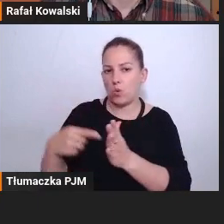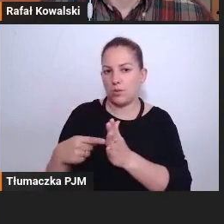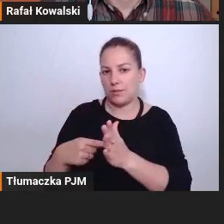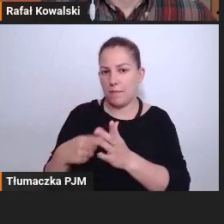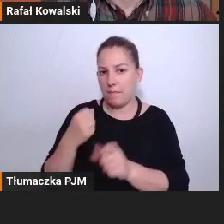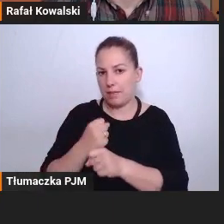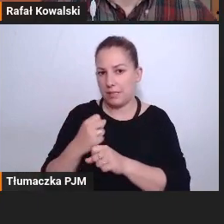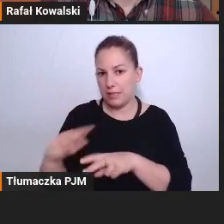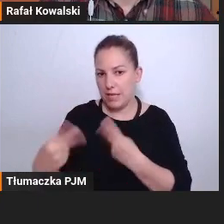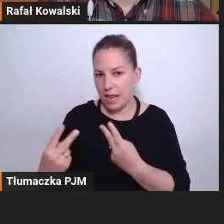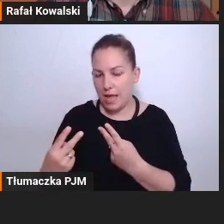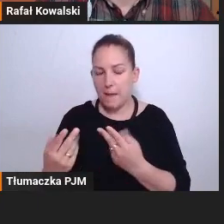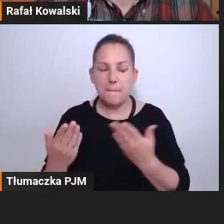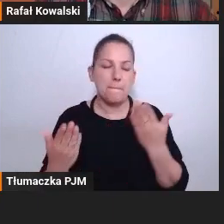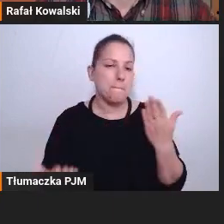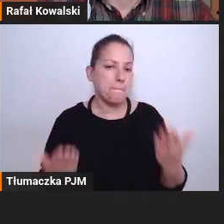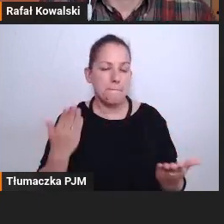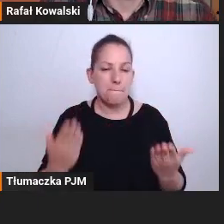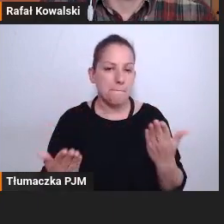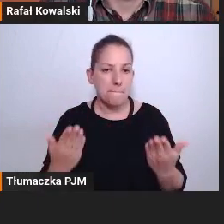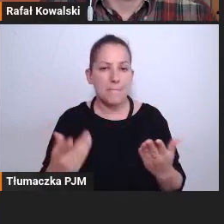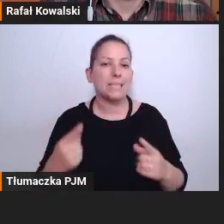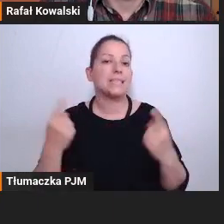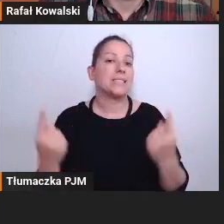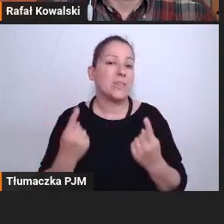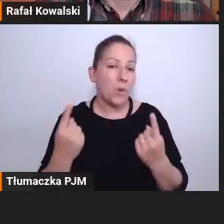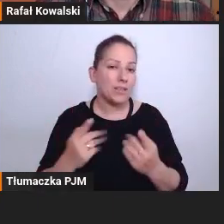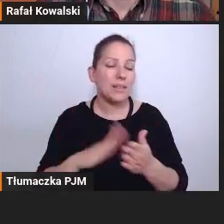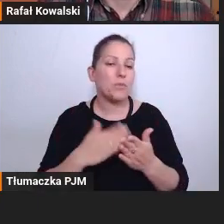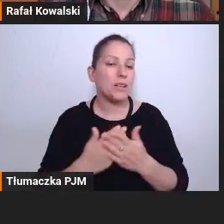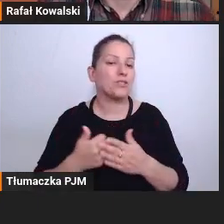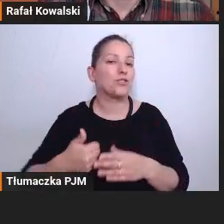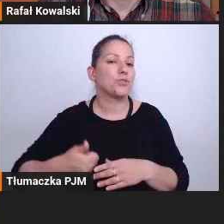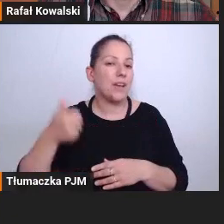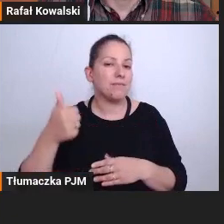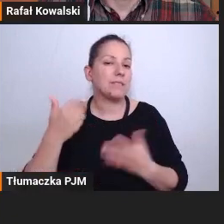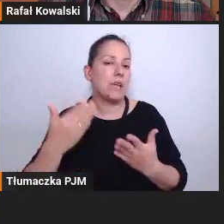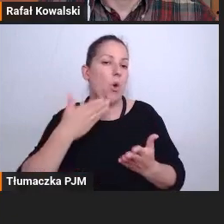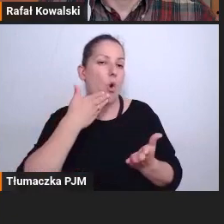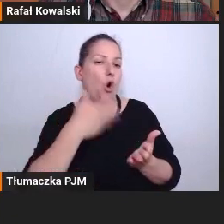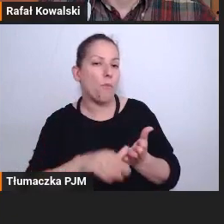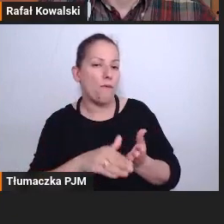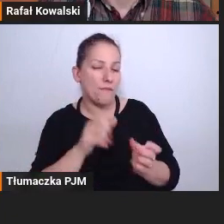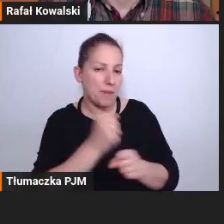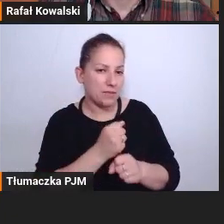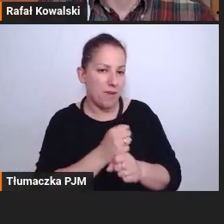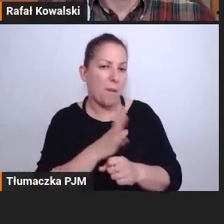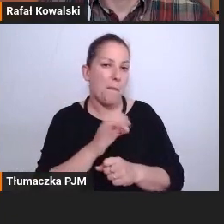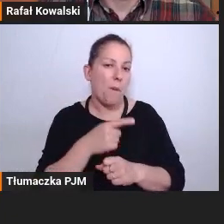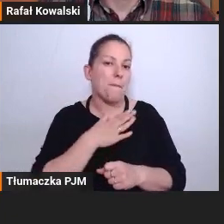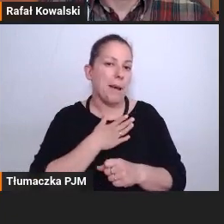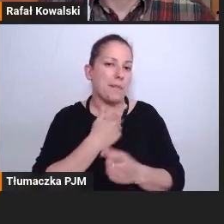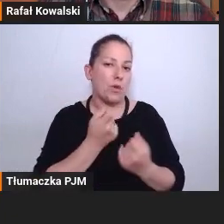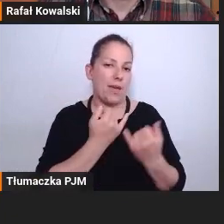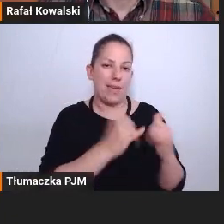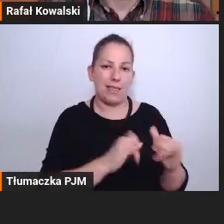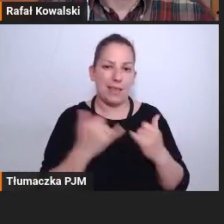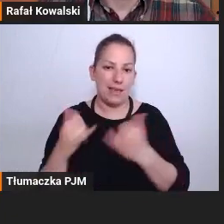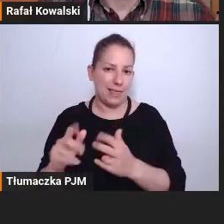pracy zdalnej. Może to mieć znaczenie w sytuacji, kiedy pracodawca chciałby odmówić pracownikowi, no bo tutaj mamy trochę inny